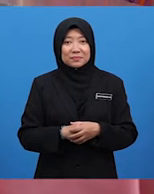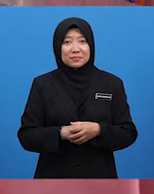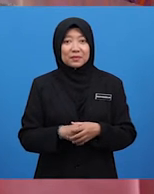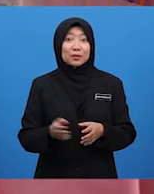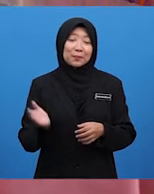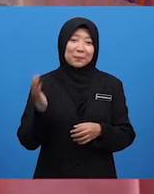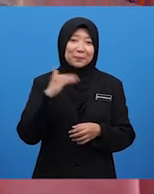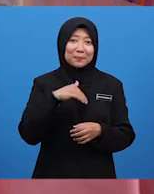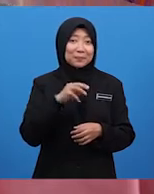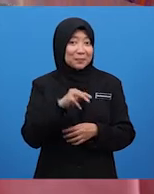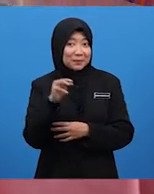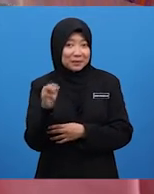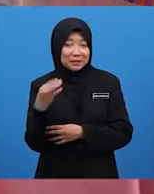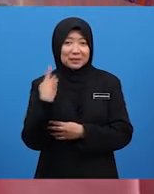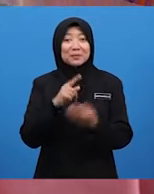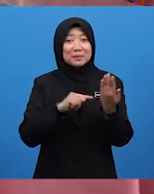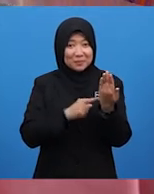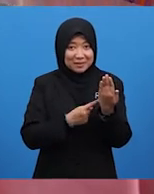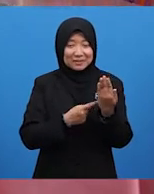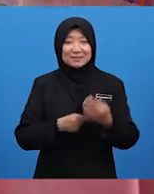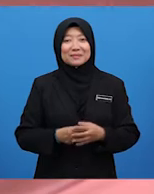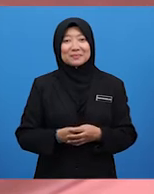Mari murid-murid, kita mulakan.